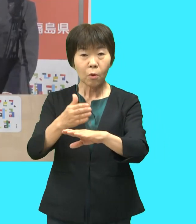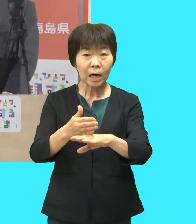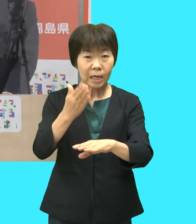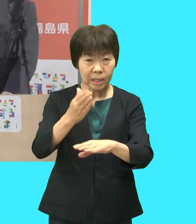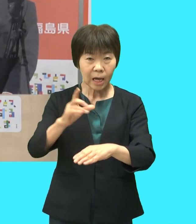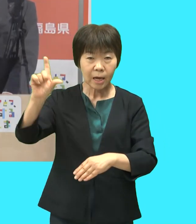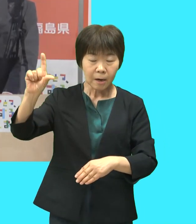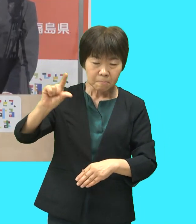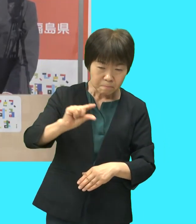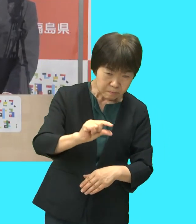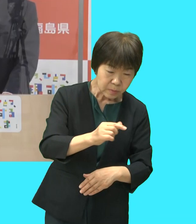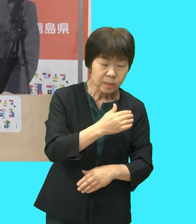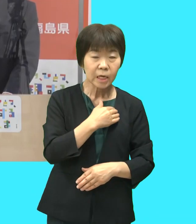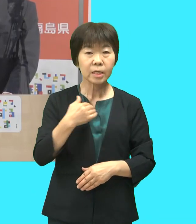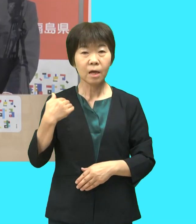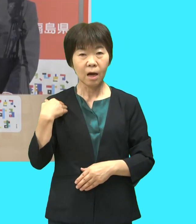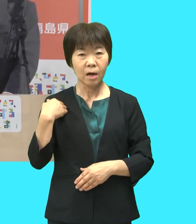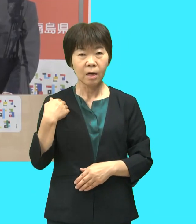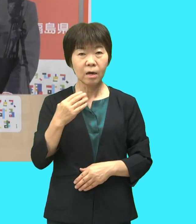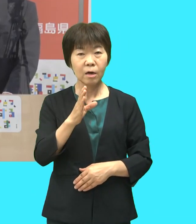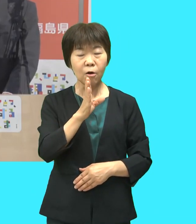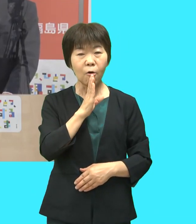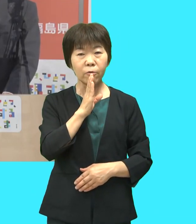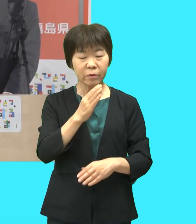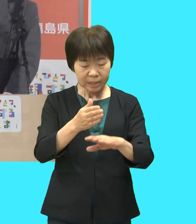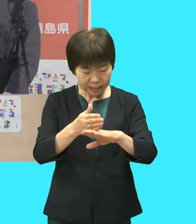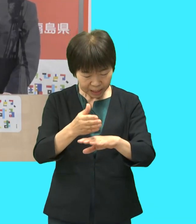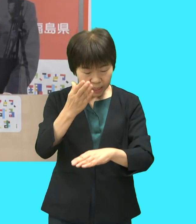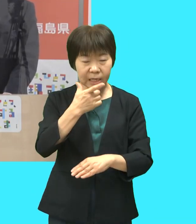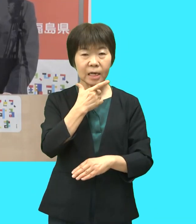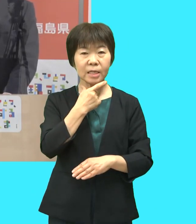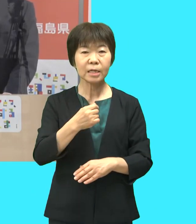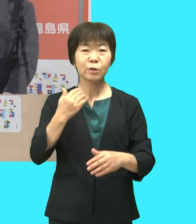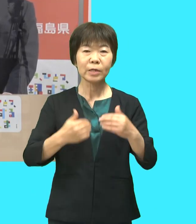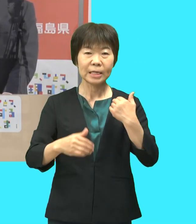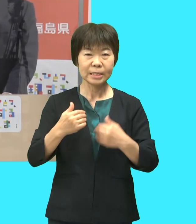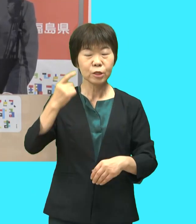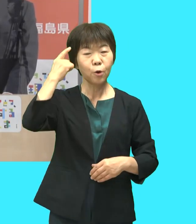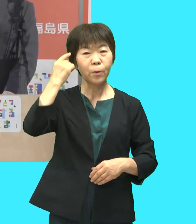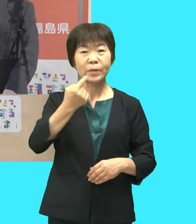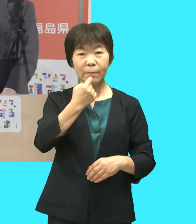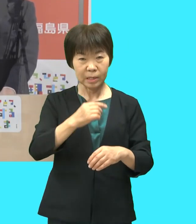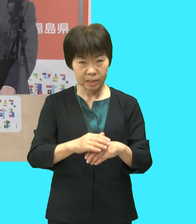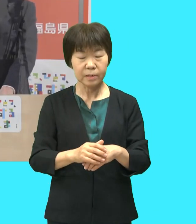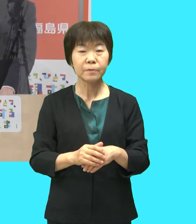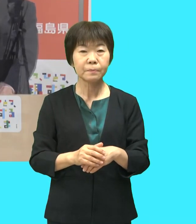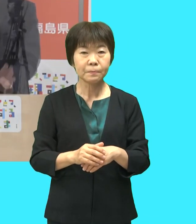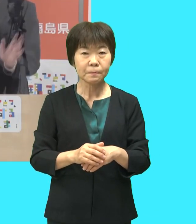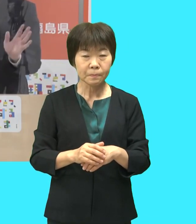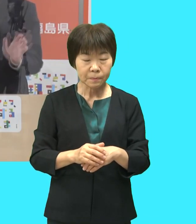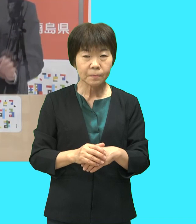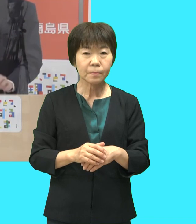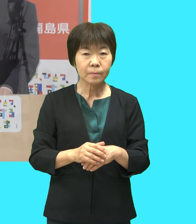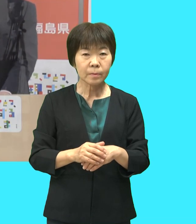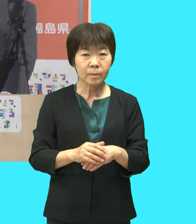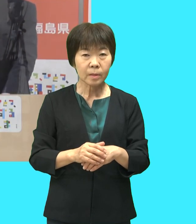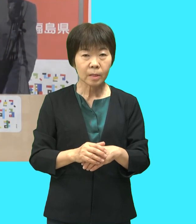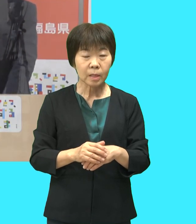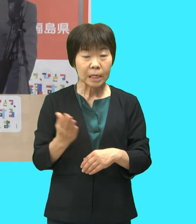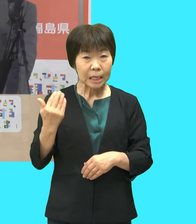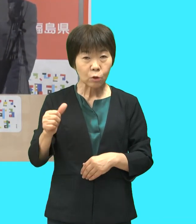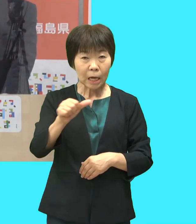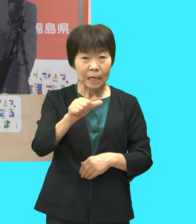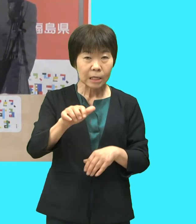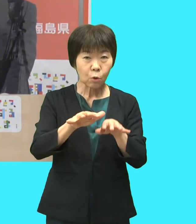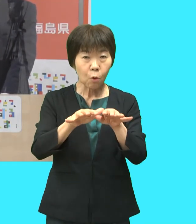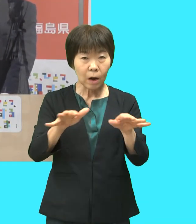善することができたこと、本当にありがたく、また嬉しく思っております。ただ先ほど第5波の